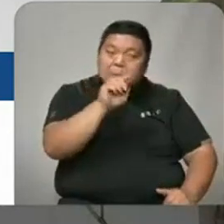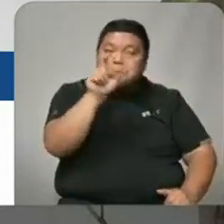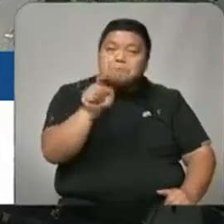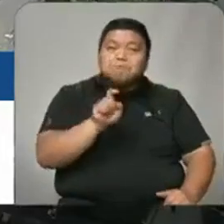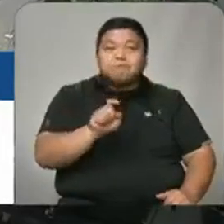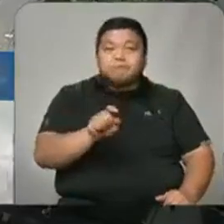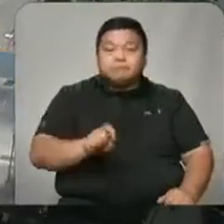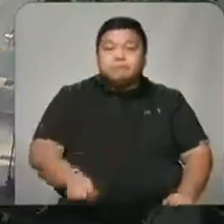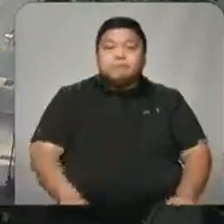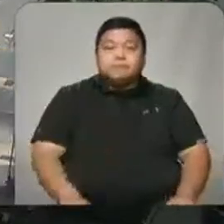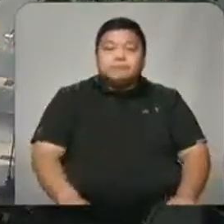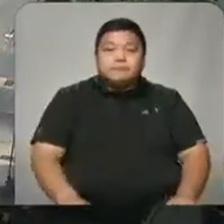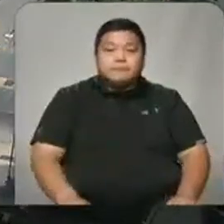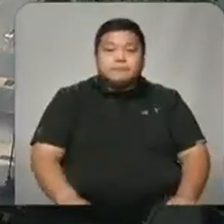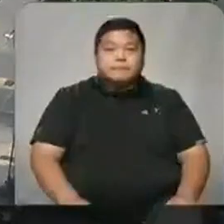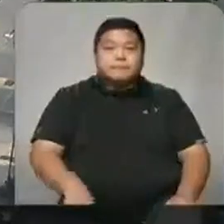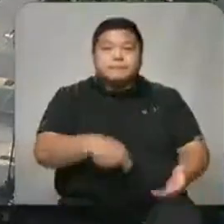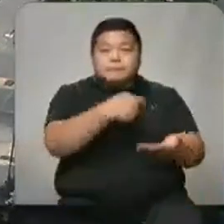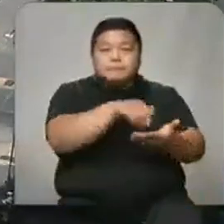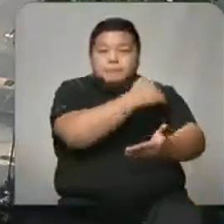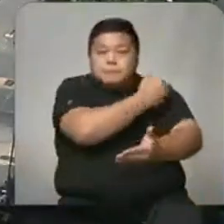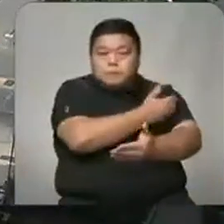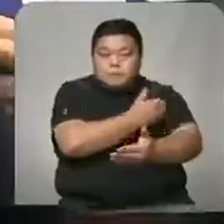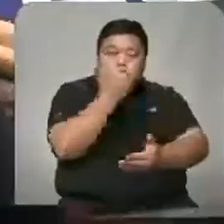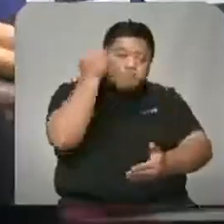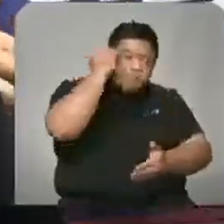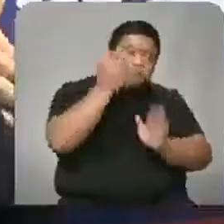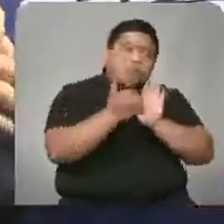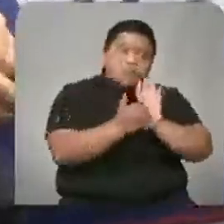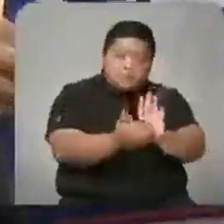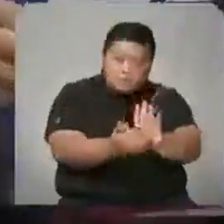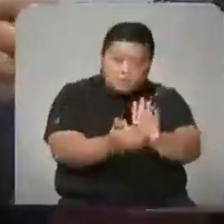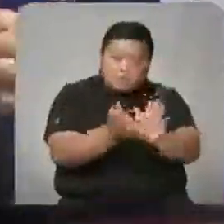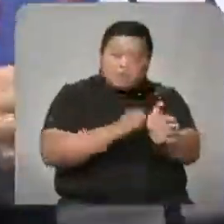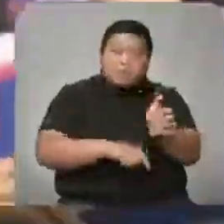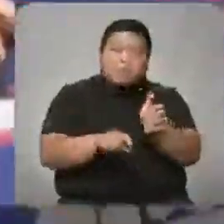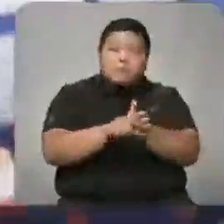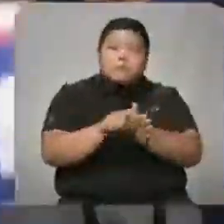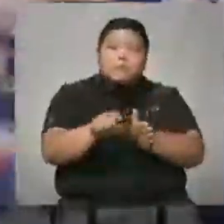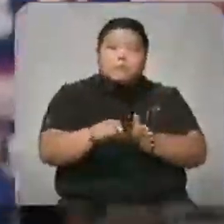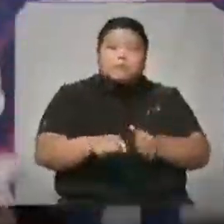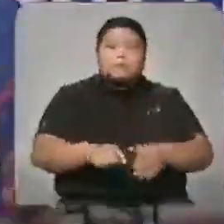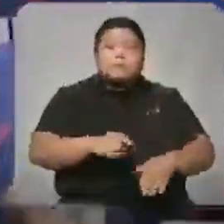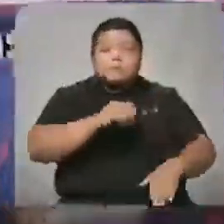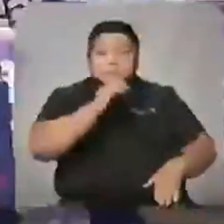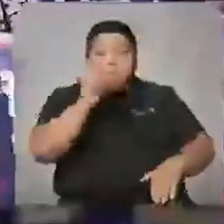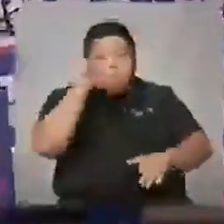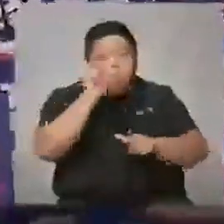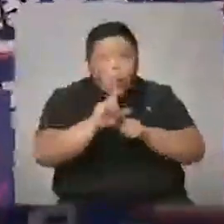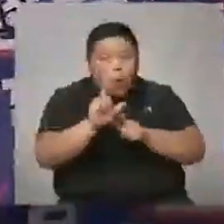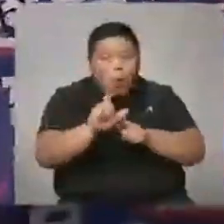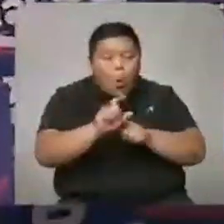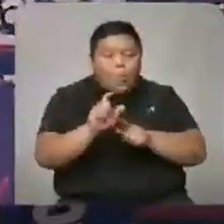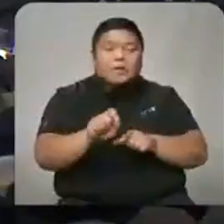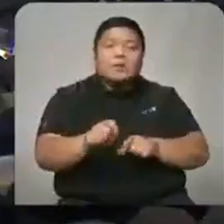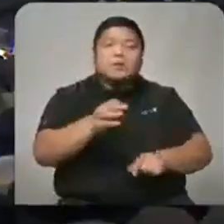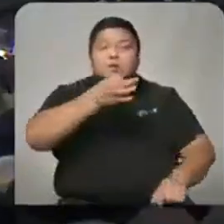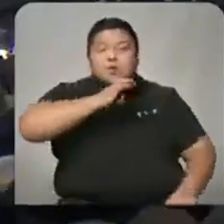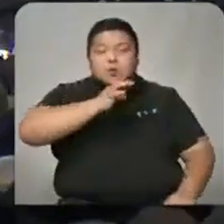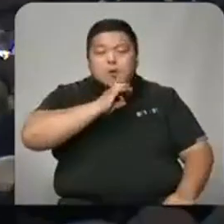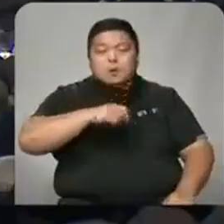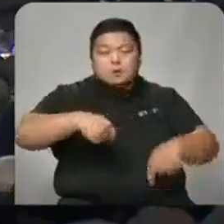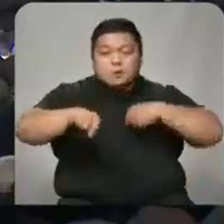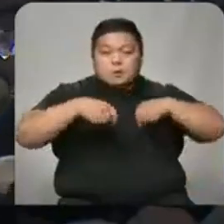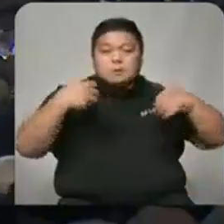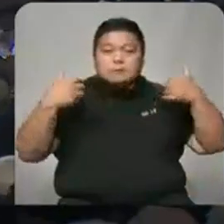의문입니다 교권 침해 보호를 위해 실제 교육 현장에 고민과 현실을 담은 실효성 있는 정책이